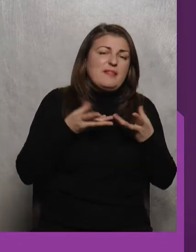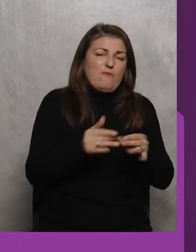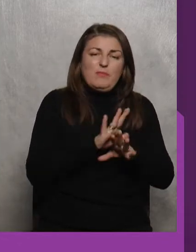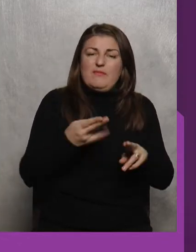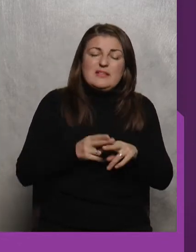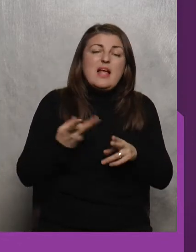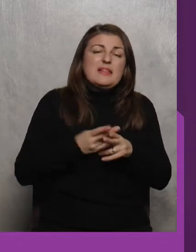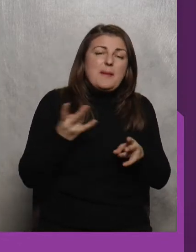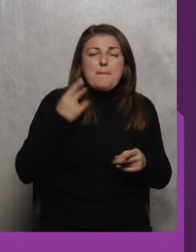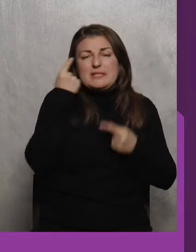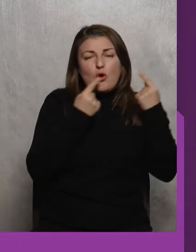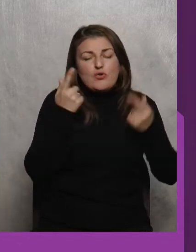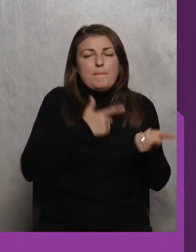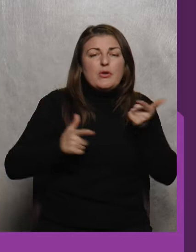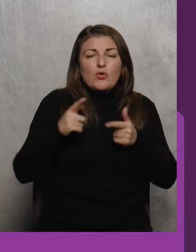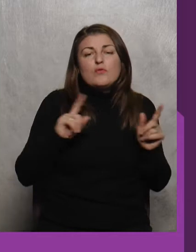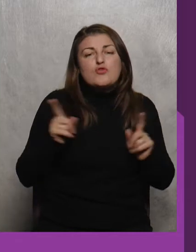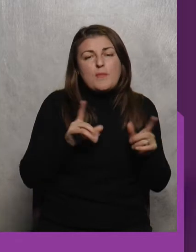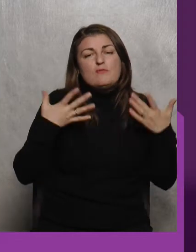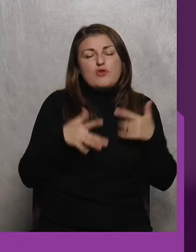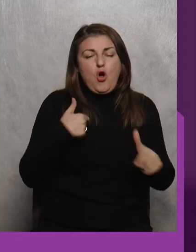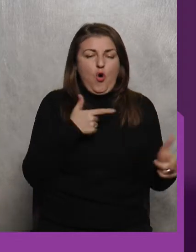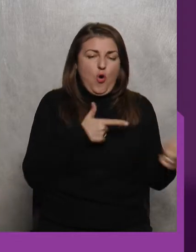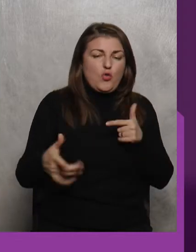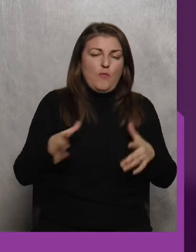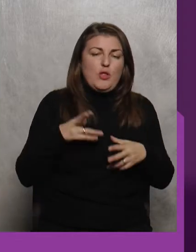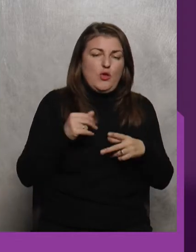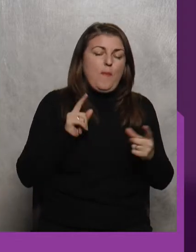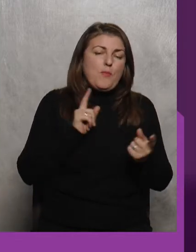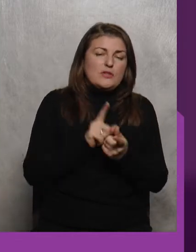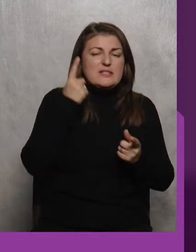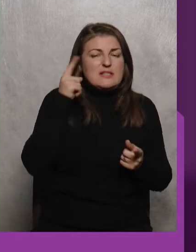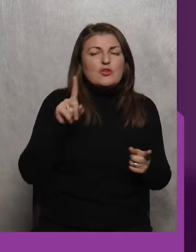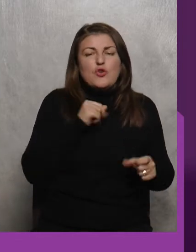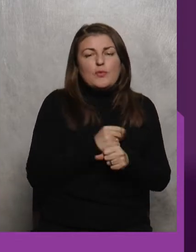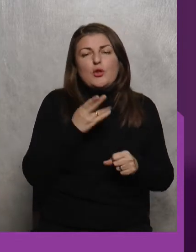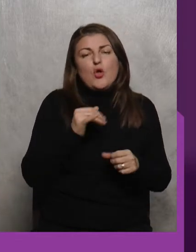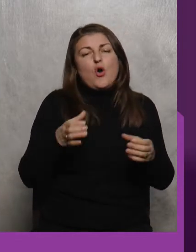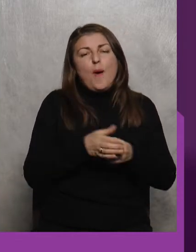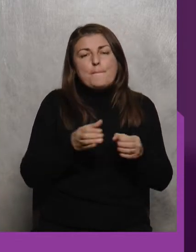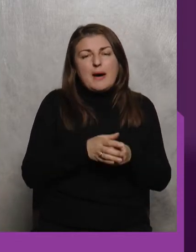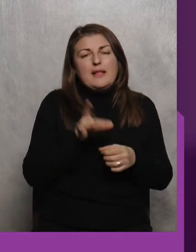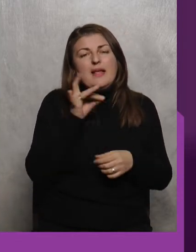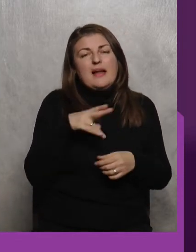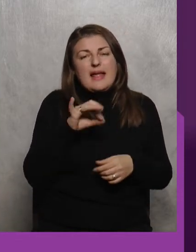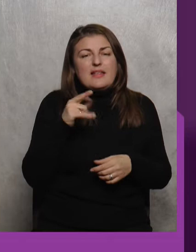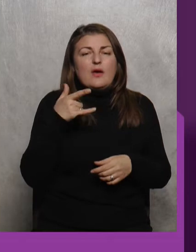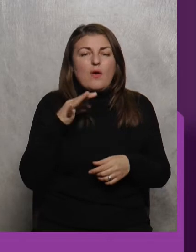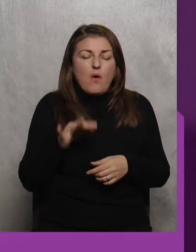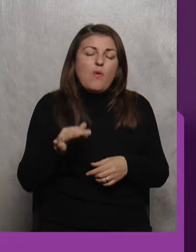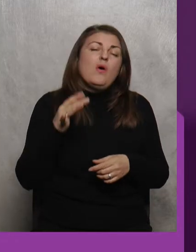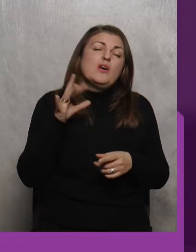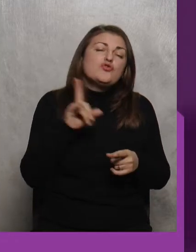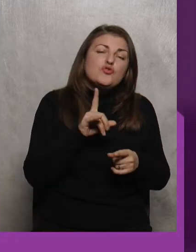це. Треба психологічна підготовка, щоб вже готовим бути до поєдинку, знати, що робити до команди Ready Go, вже знати, що